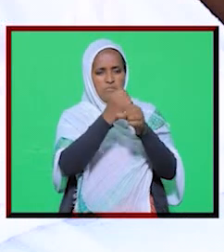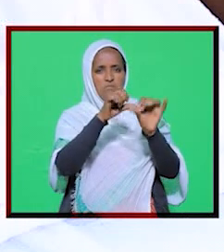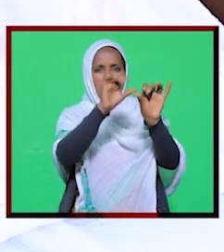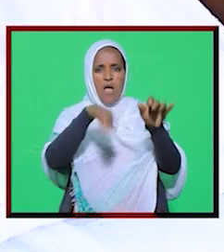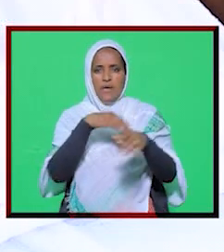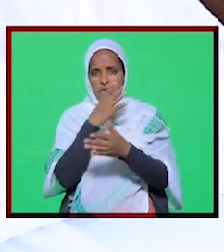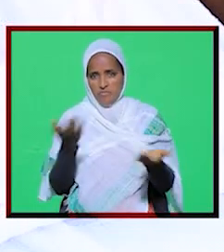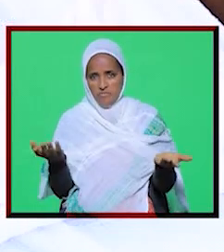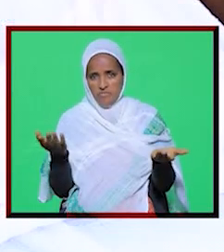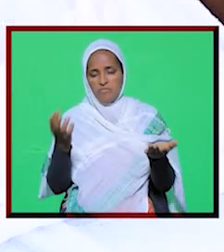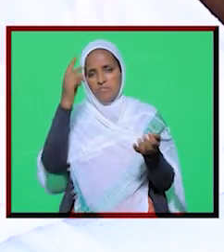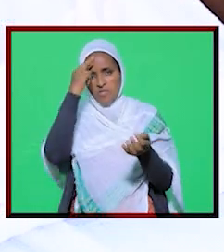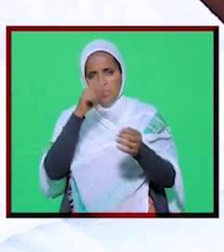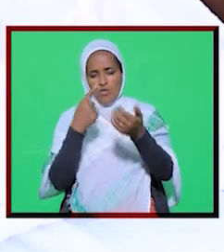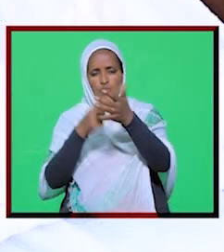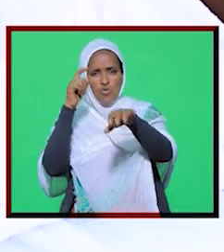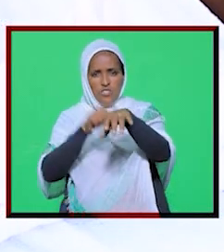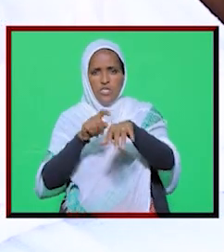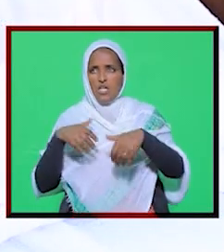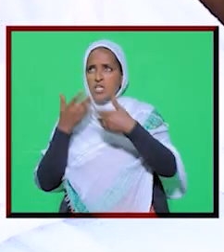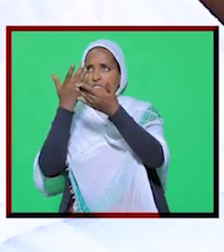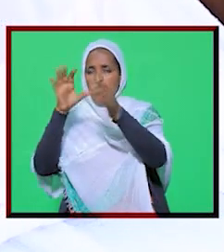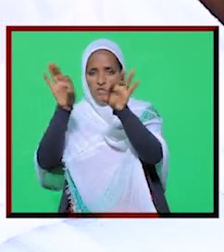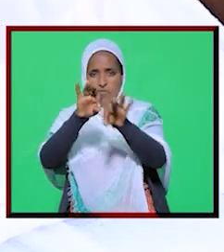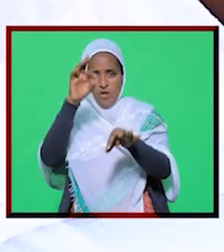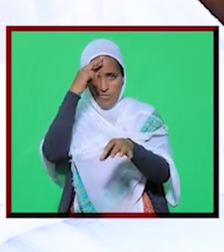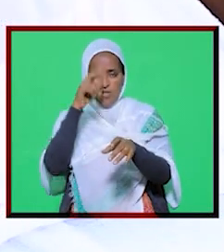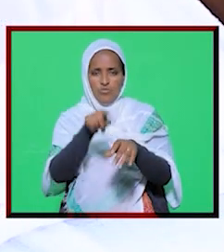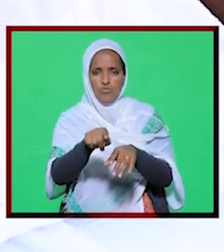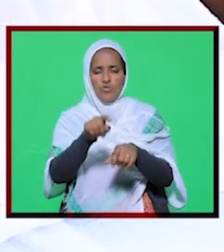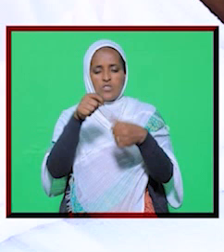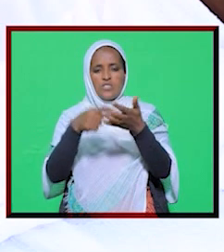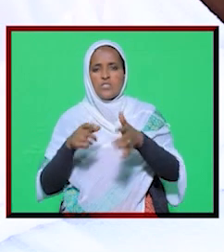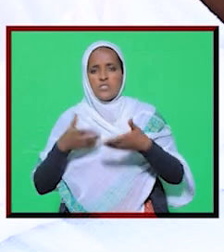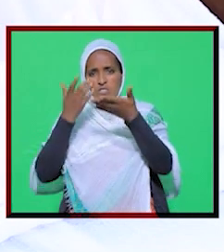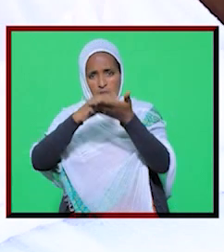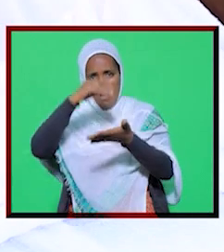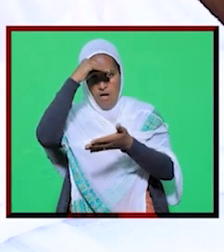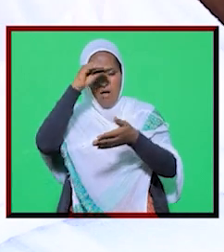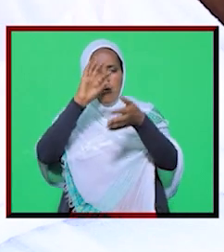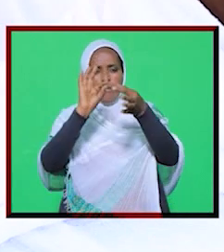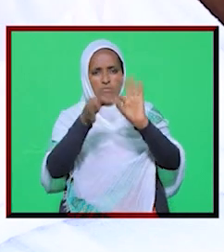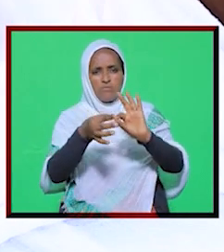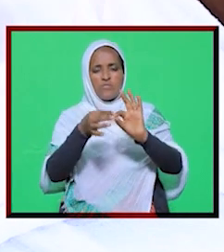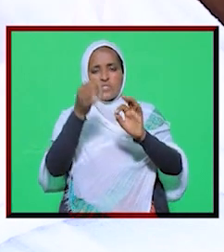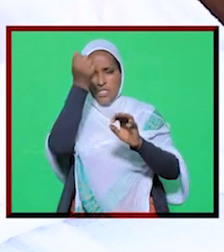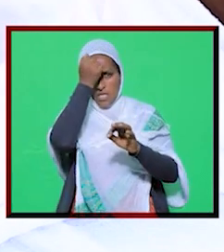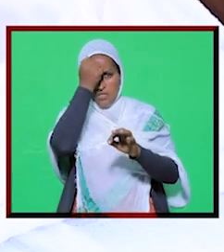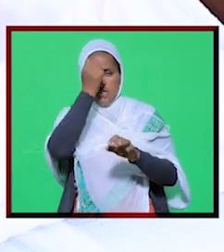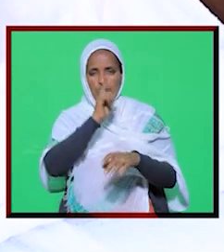ሁሌ ኃጢአት ስለምንሰራ ሁልጊዜ ንስሐ ያስፈልገናልና ስለ ንስሐ እንማራለን። ንስሐ ማለት ምእመናን ጸጸት